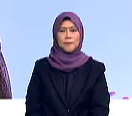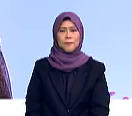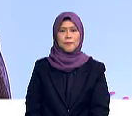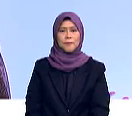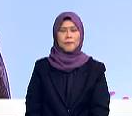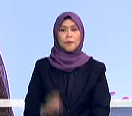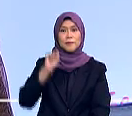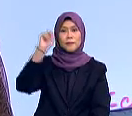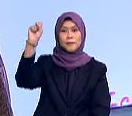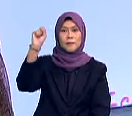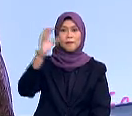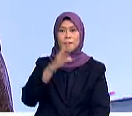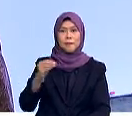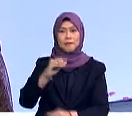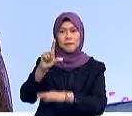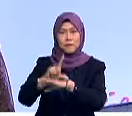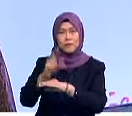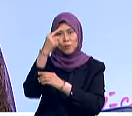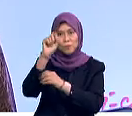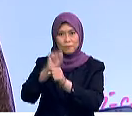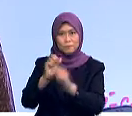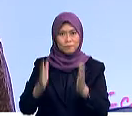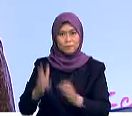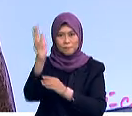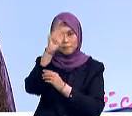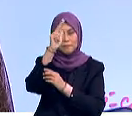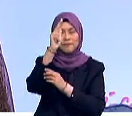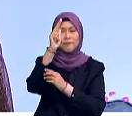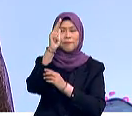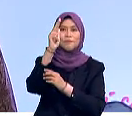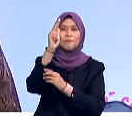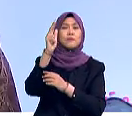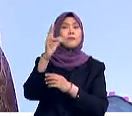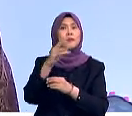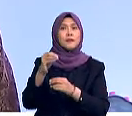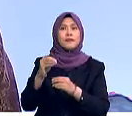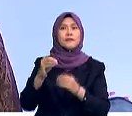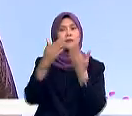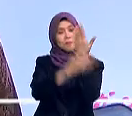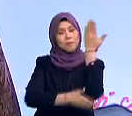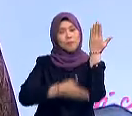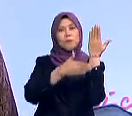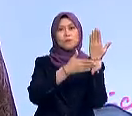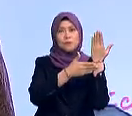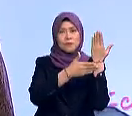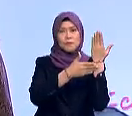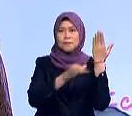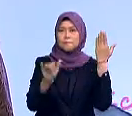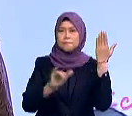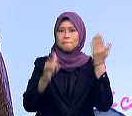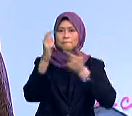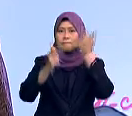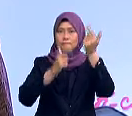Sabah dan Labuan untuk penjawat awam, bukan saja di Sabah dan Labuan tetapi juga di Semenanjung. Apabila